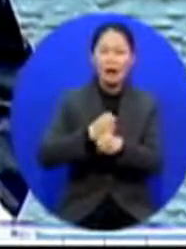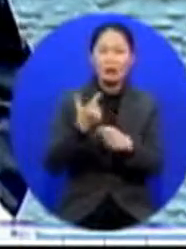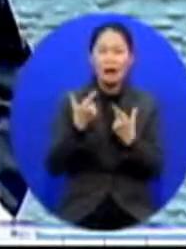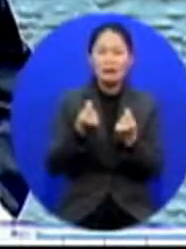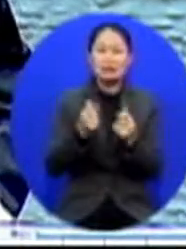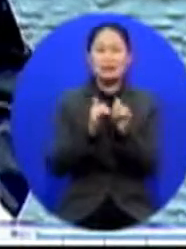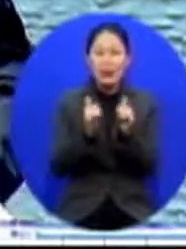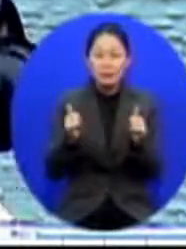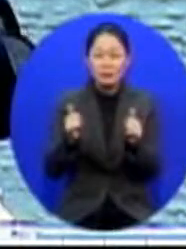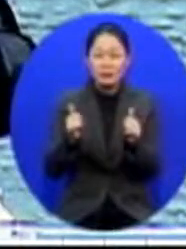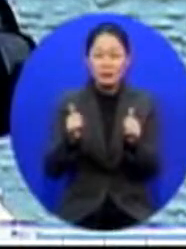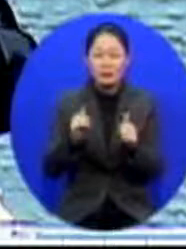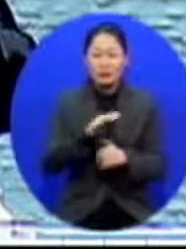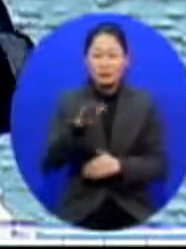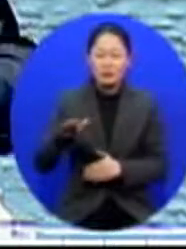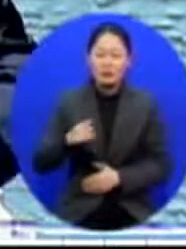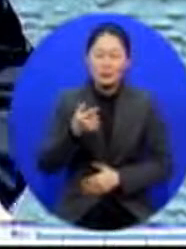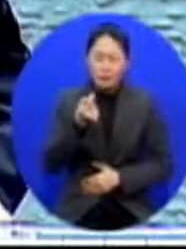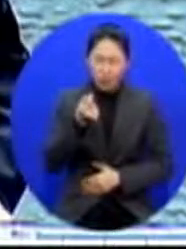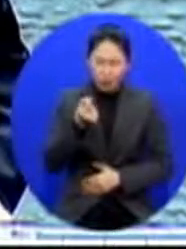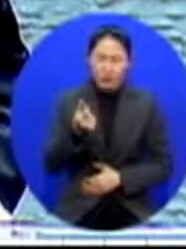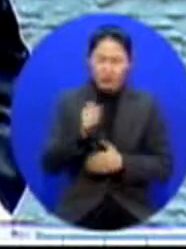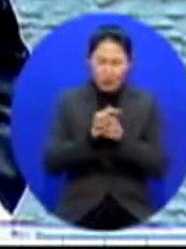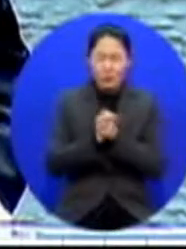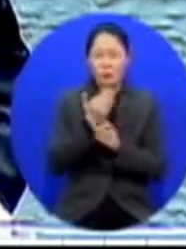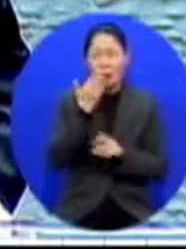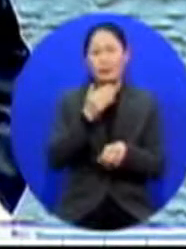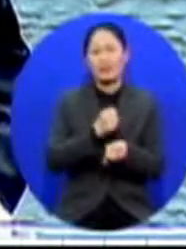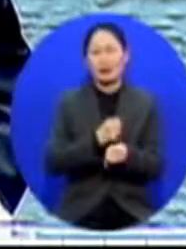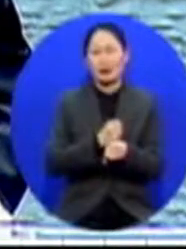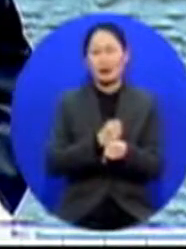보면 격 기도를 좀 해요